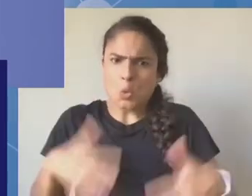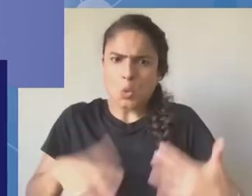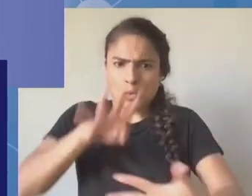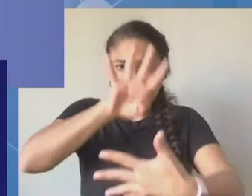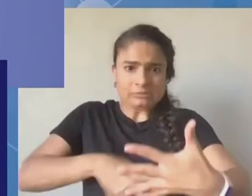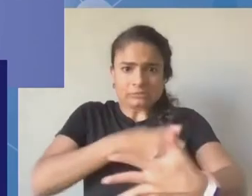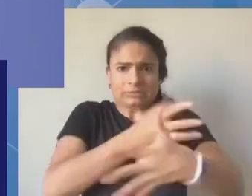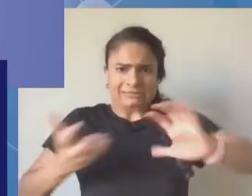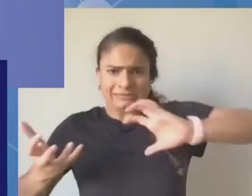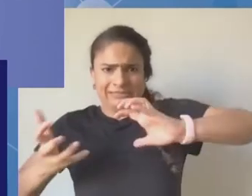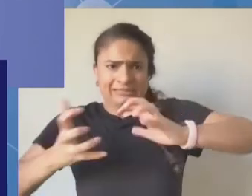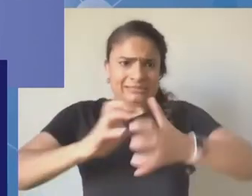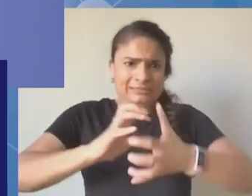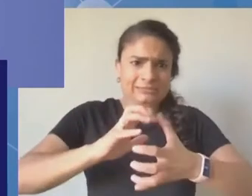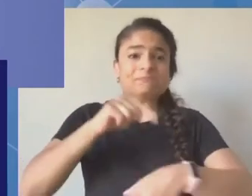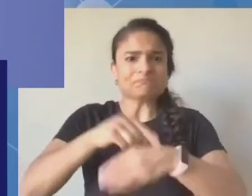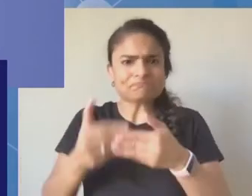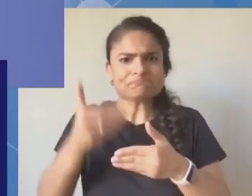非常感谢这一周时间的跟我们在一起，我迫不及待的也是等大家的评价，非常感谢部长。那么欢迎大家，我们现在是时间不多的吧，文达，这个，其实，在我们后面最后一个板块是节目。